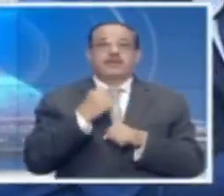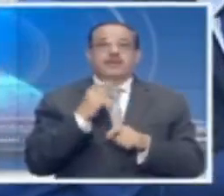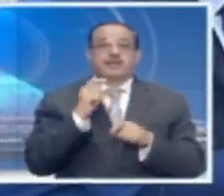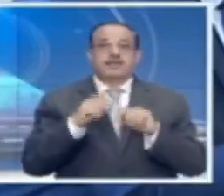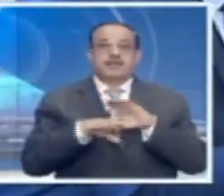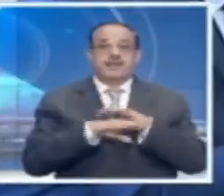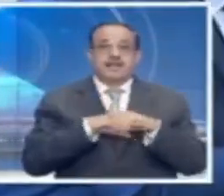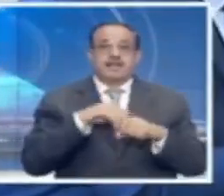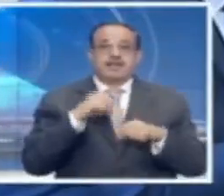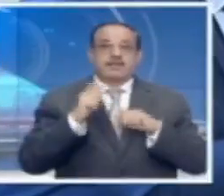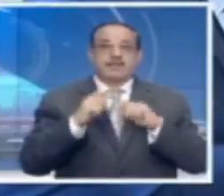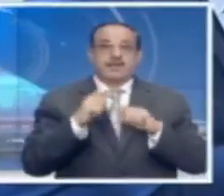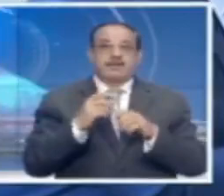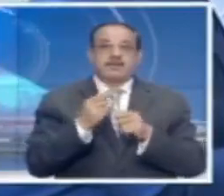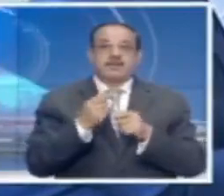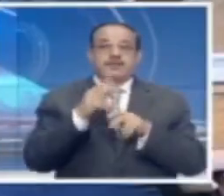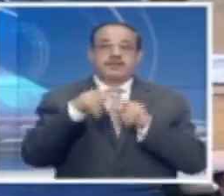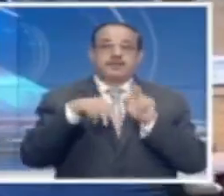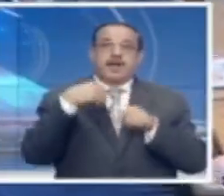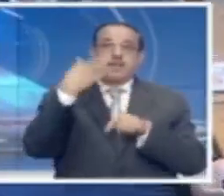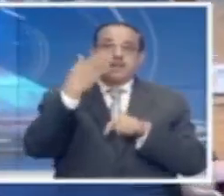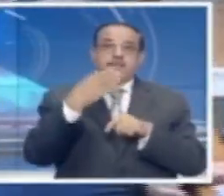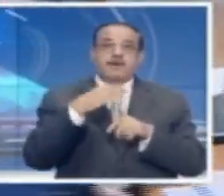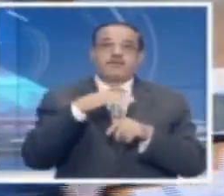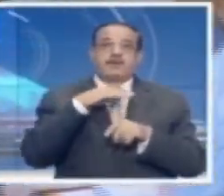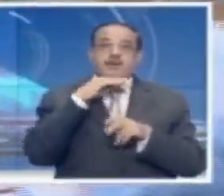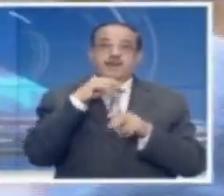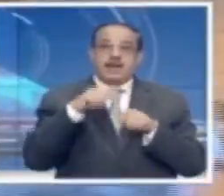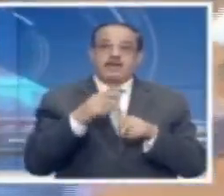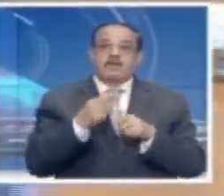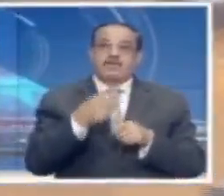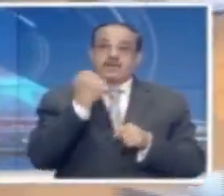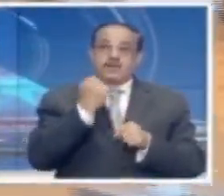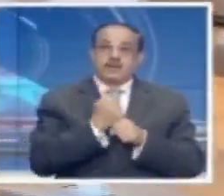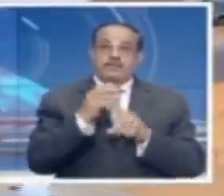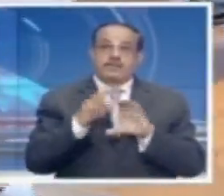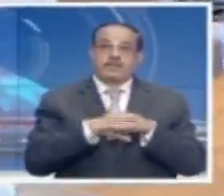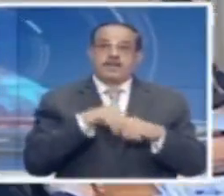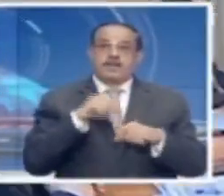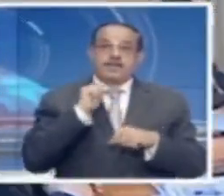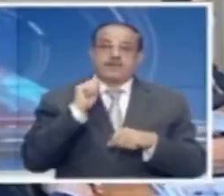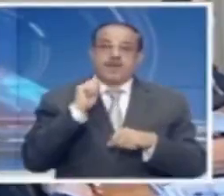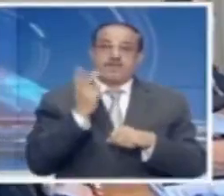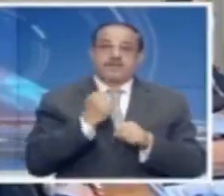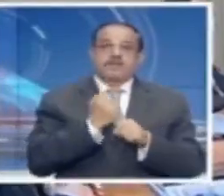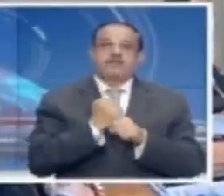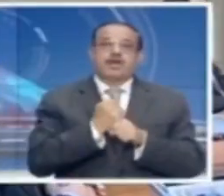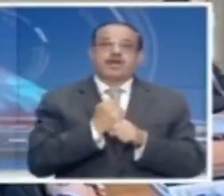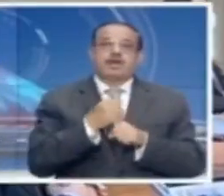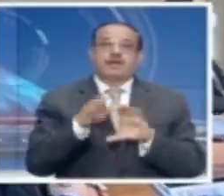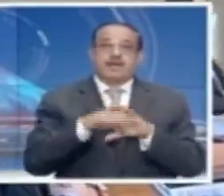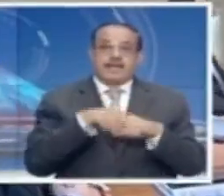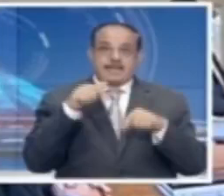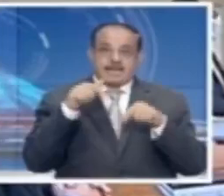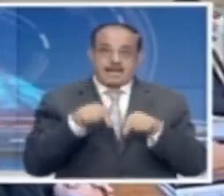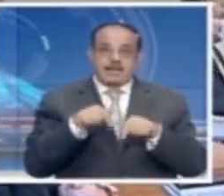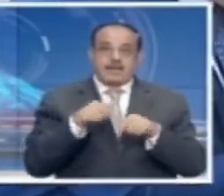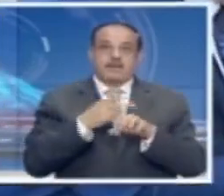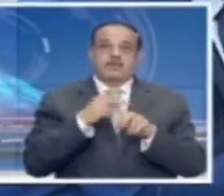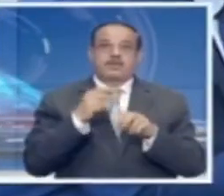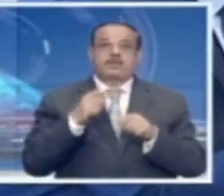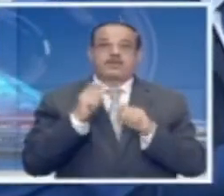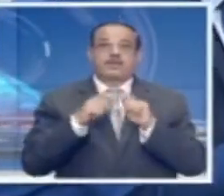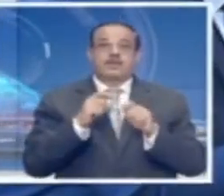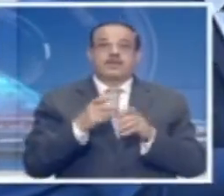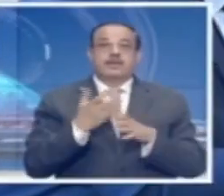الصناعة لتقليل تكلفة الاستيراد وتوفير فرص عمل وزيادة الناتج المحلي، كما وجه بتعزيز